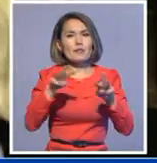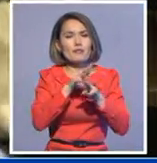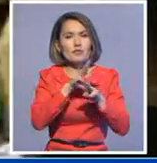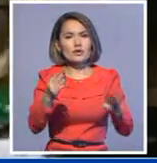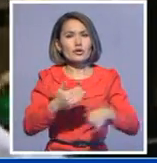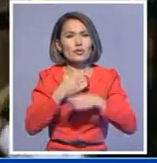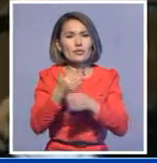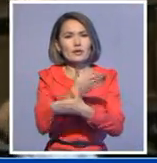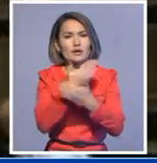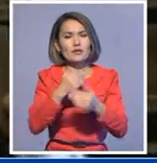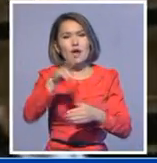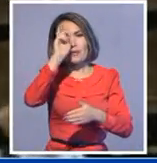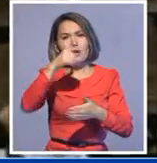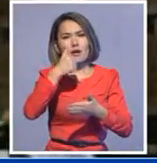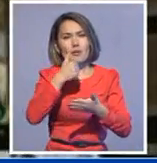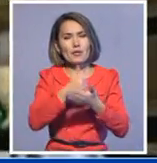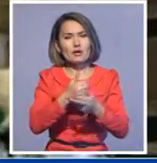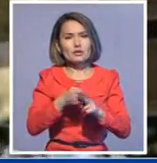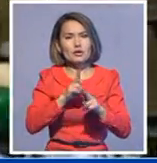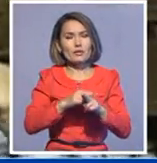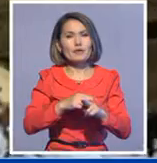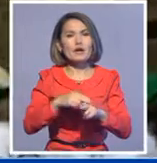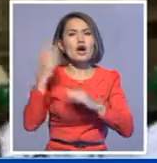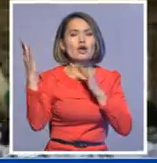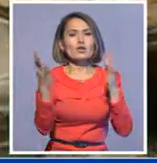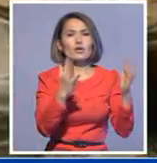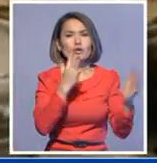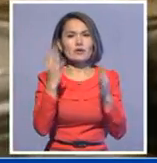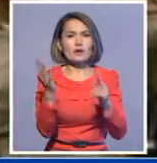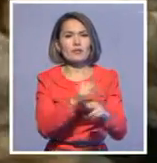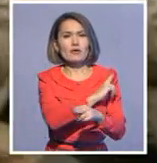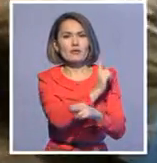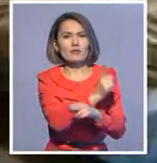Олардың пікірінше мемлекет басшысының тайфун залалдарымен күрес шаралары тиімсіз.